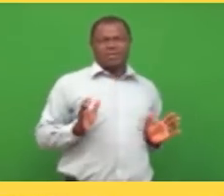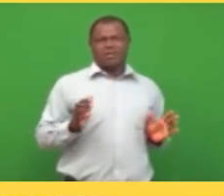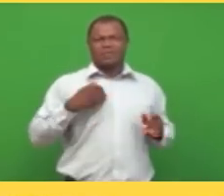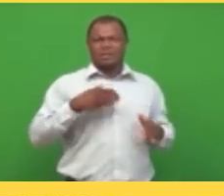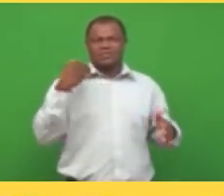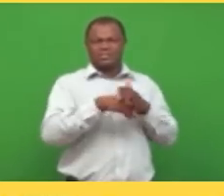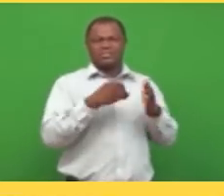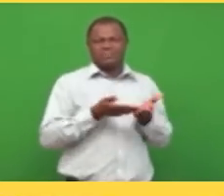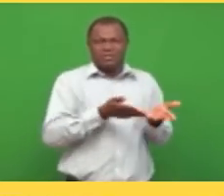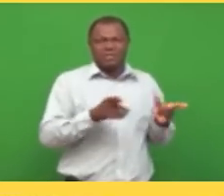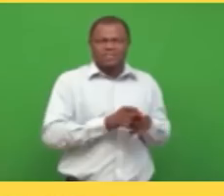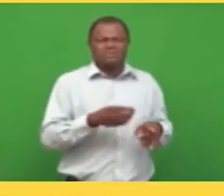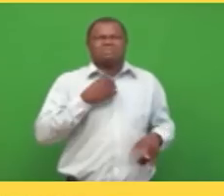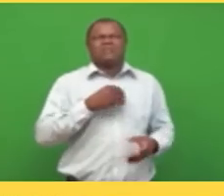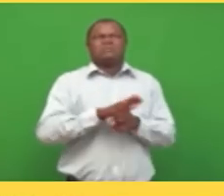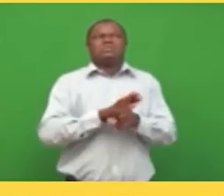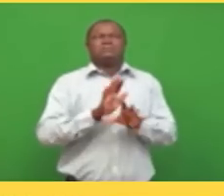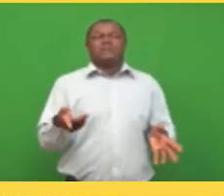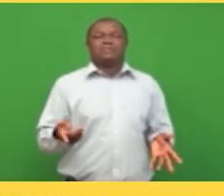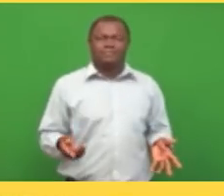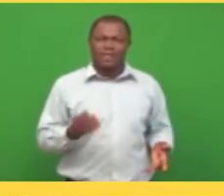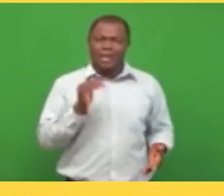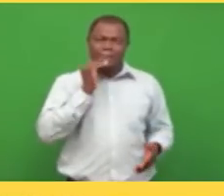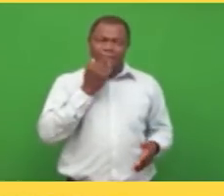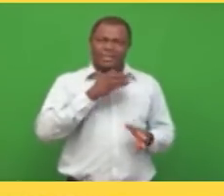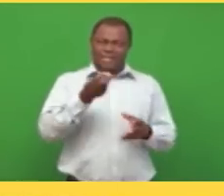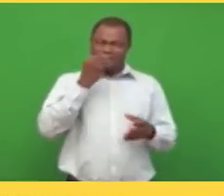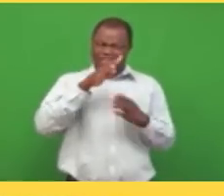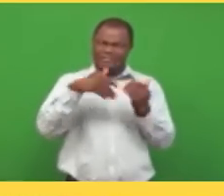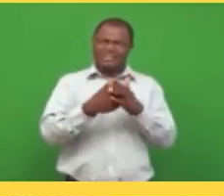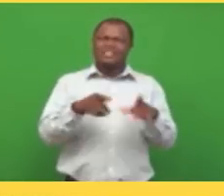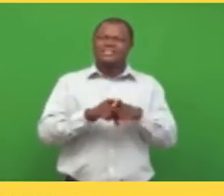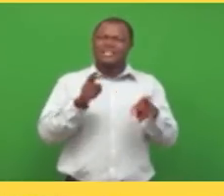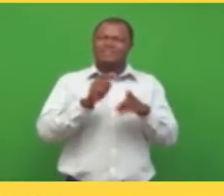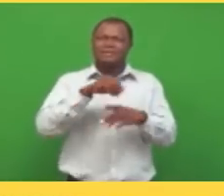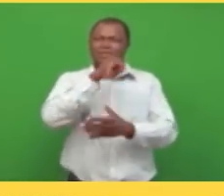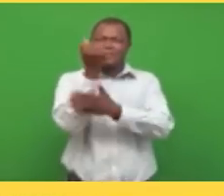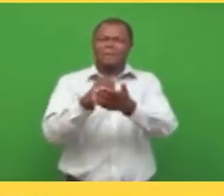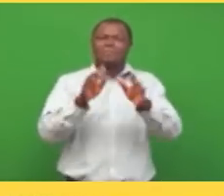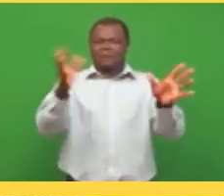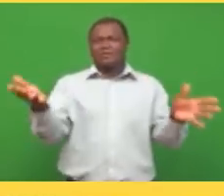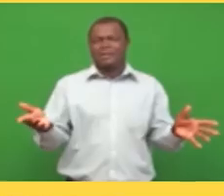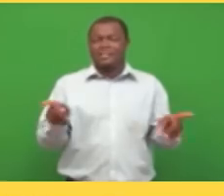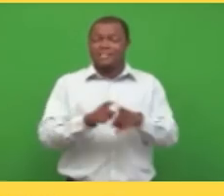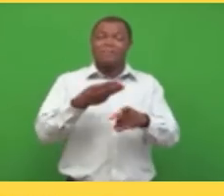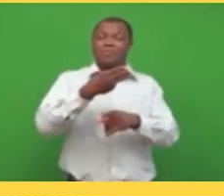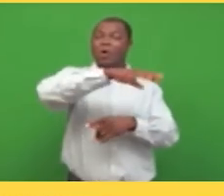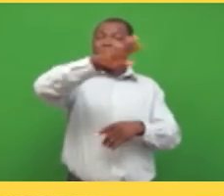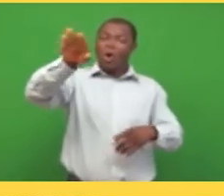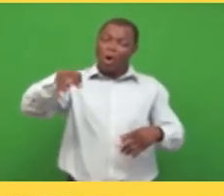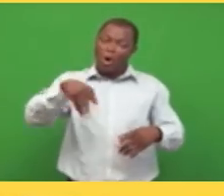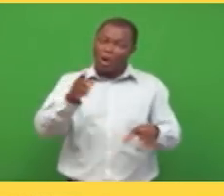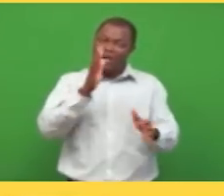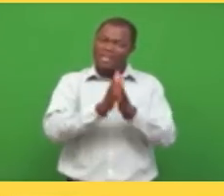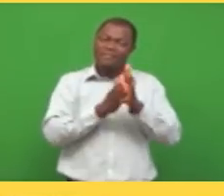ndinototiza makeke aya akundikora kureva kuti chekudya itsvina Saka vanhu vari kushaya kugamuchira